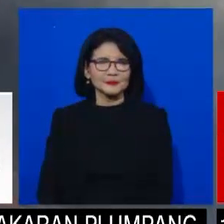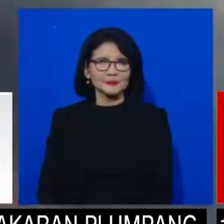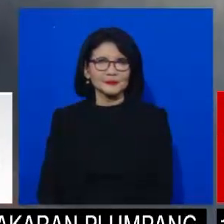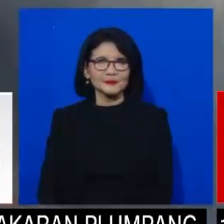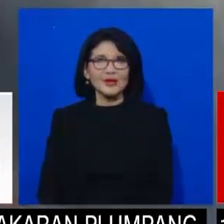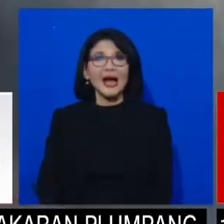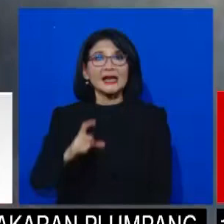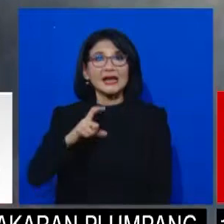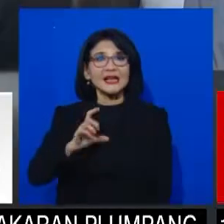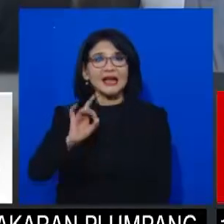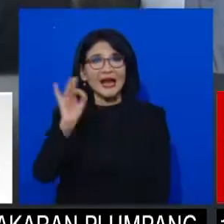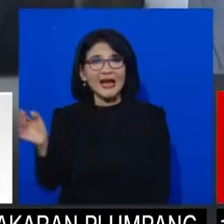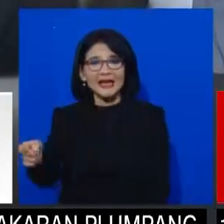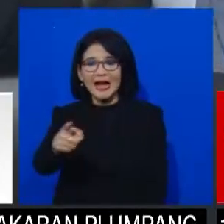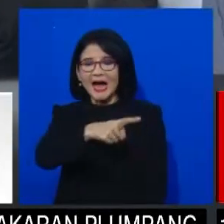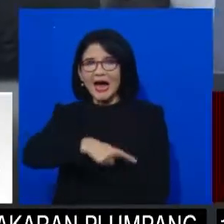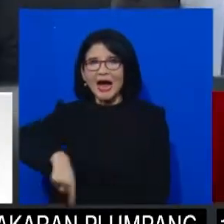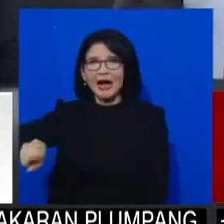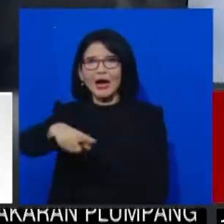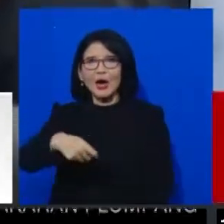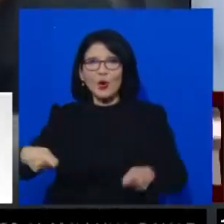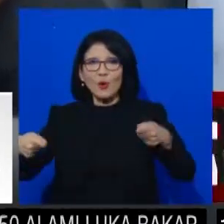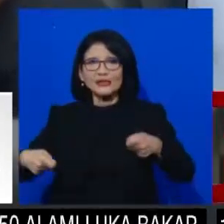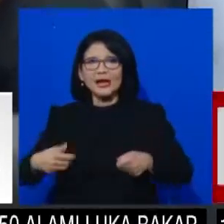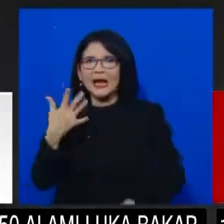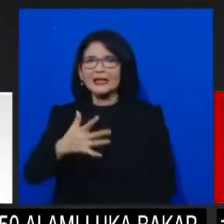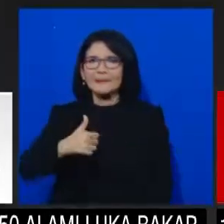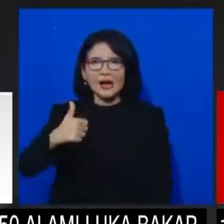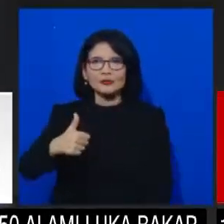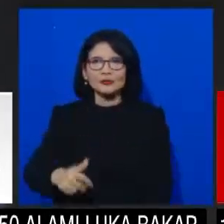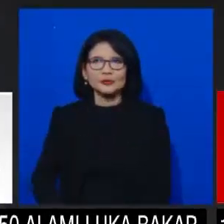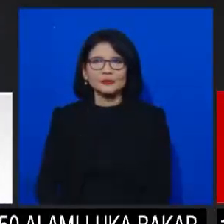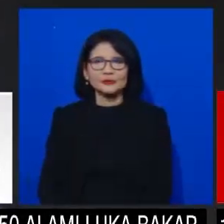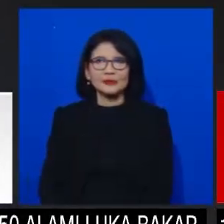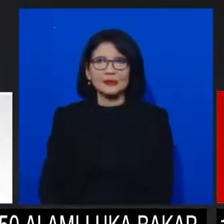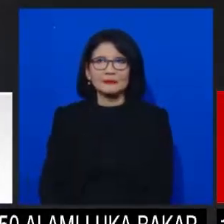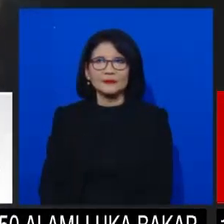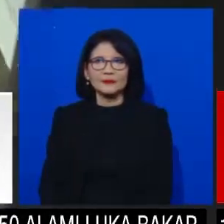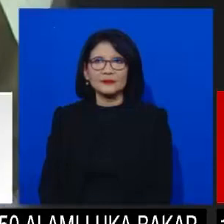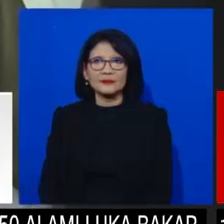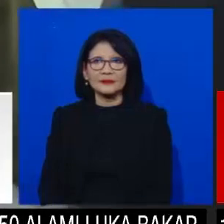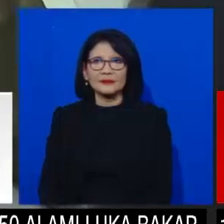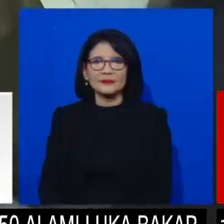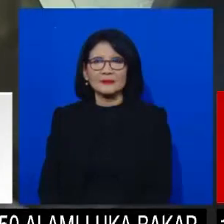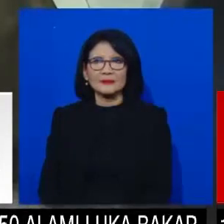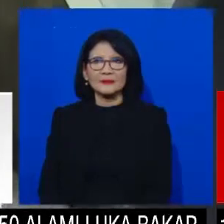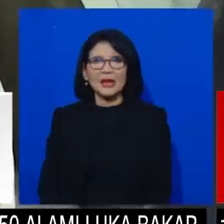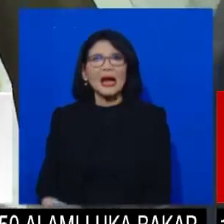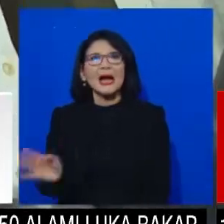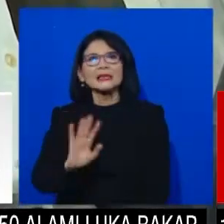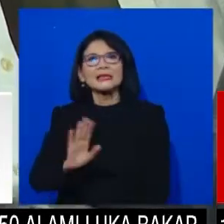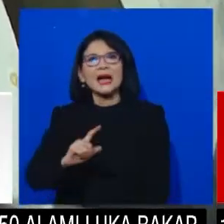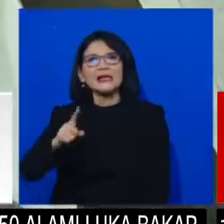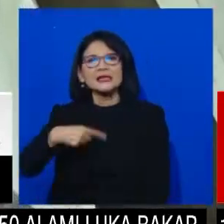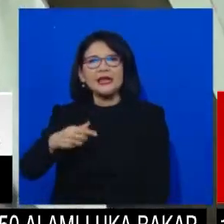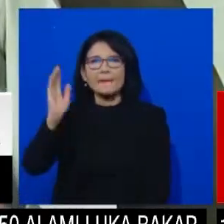Ada tips lain nih agar wajan baja Anda tidak mudah berkarat. Emang kalau buat pakai ibu, bukan pakainya tiap nggak tiap hari ya, nggak seperti